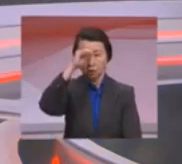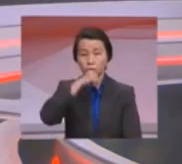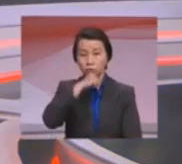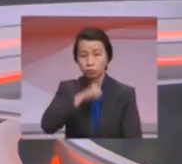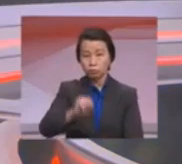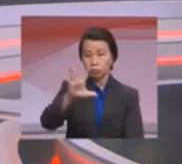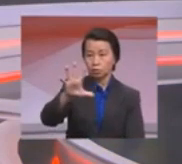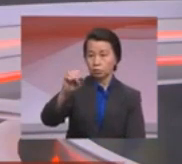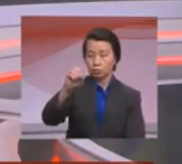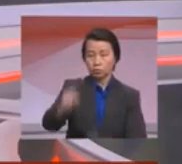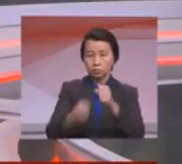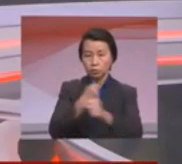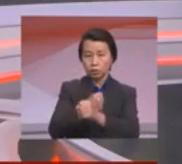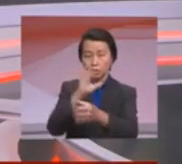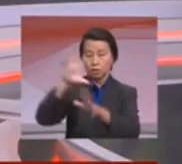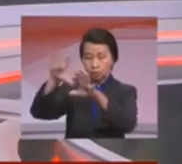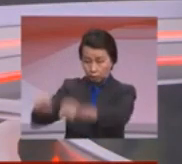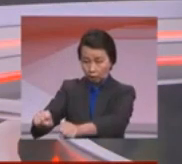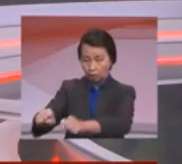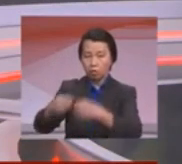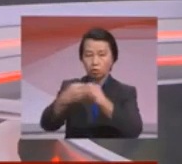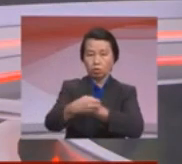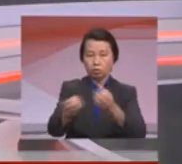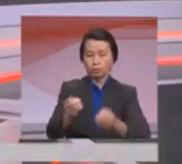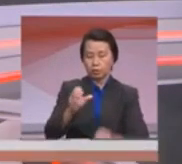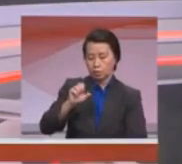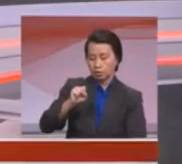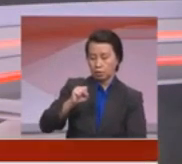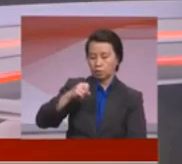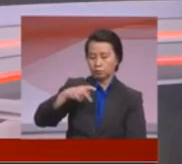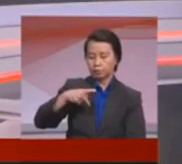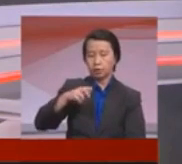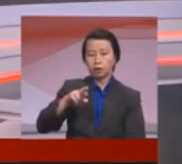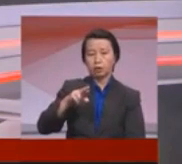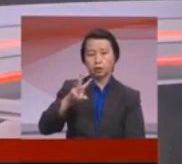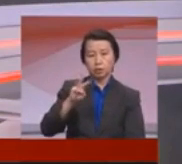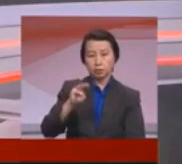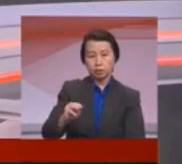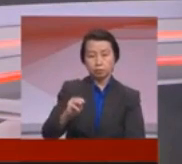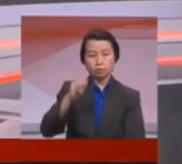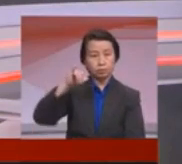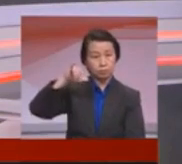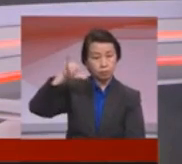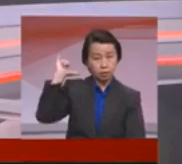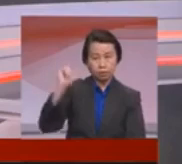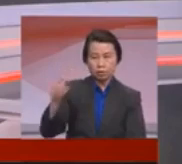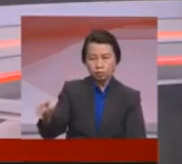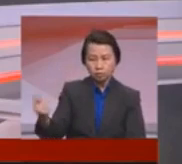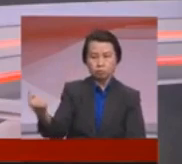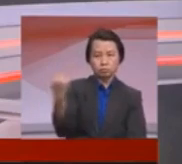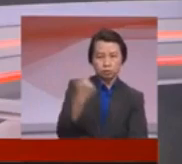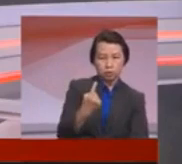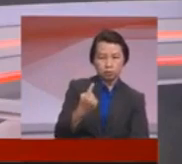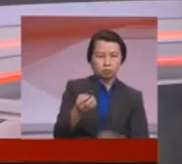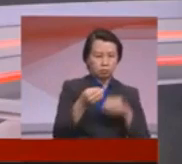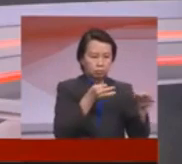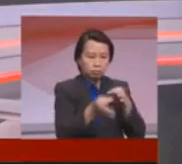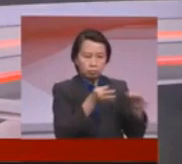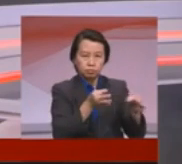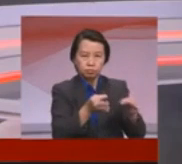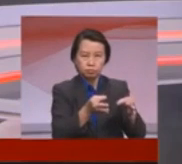berusia 50 tahun itu ditahan di Ibu Pejabat Suruhanjaya Pejugan Rasuah Malaysia SPRM semalam ketika hadir memberi